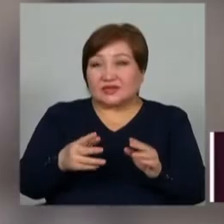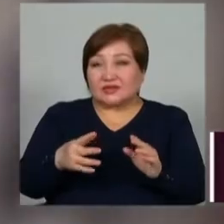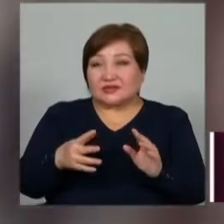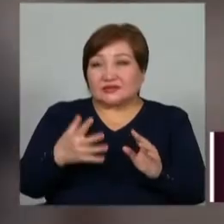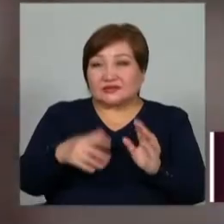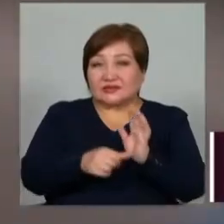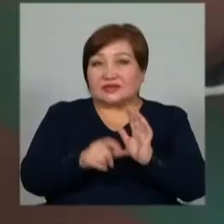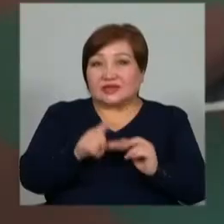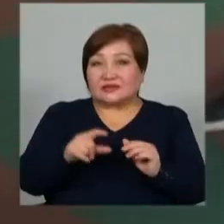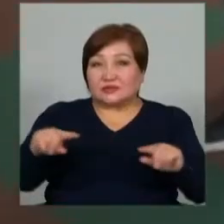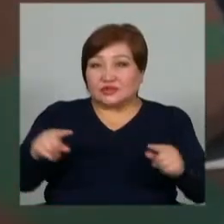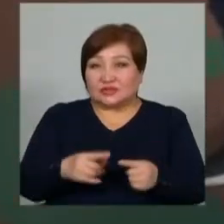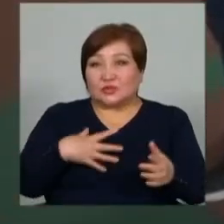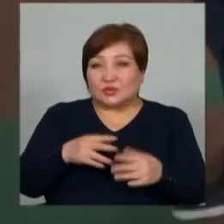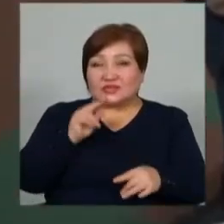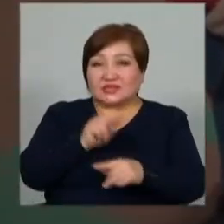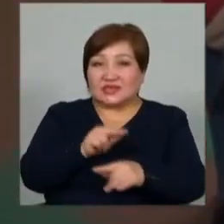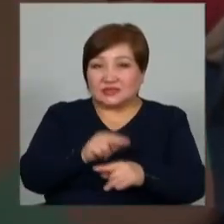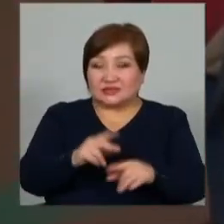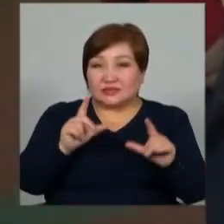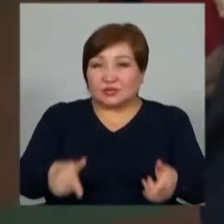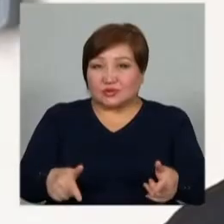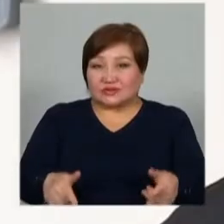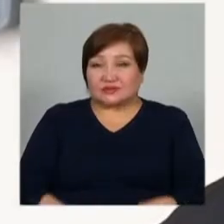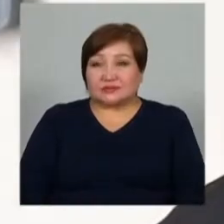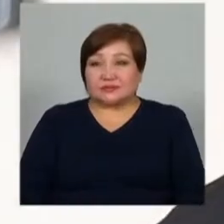мойындады. Біз кейін жерде ақылдаса отыра